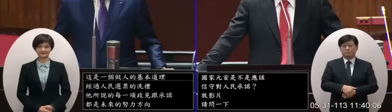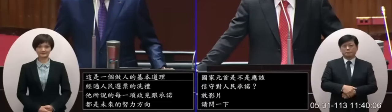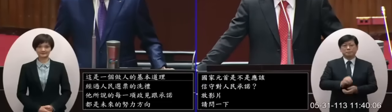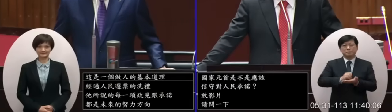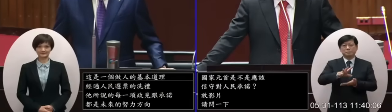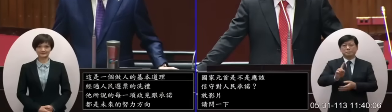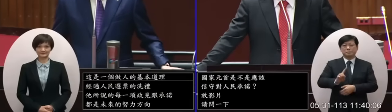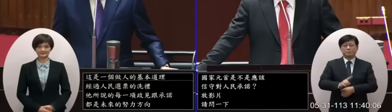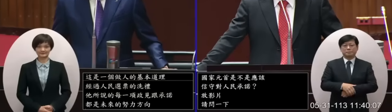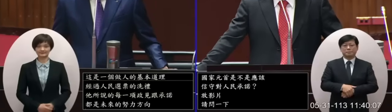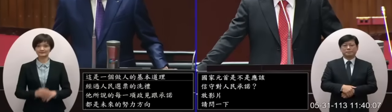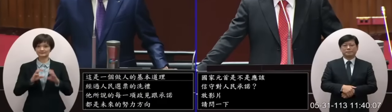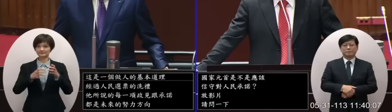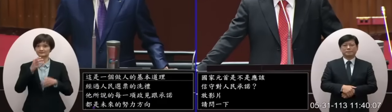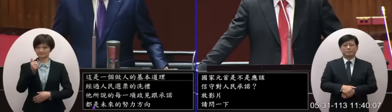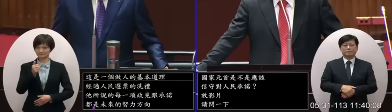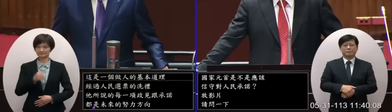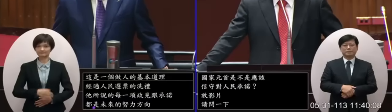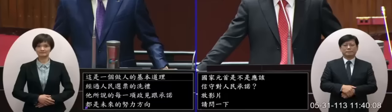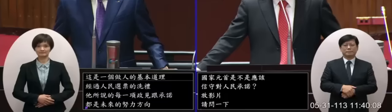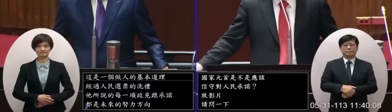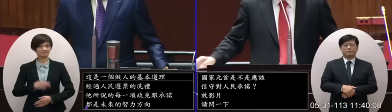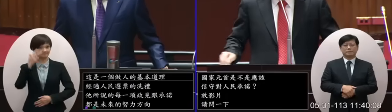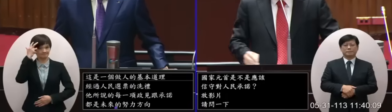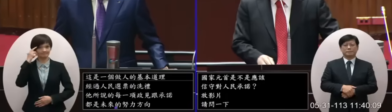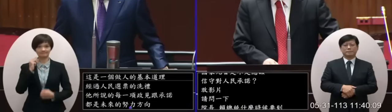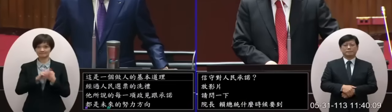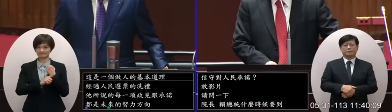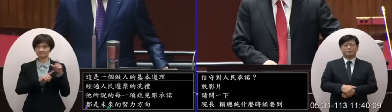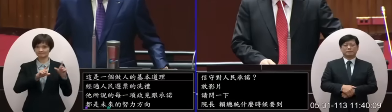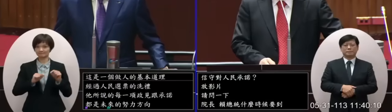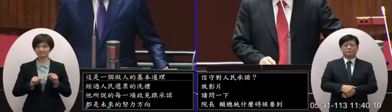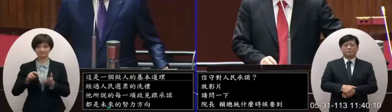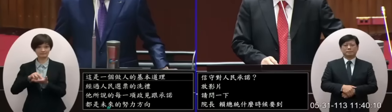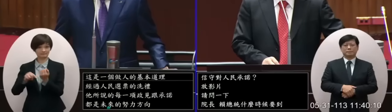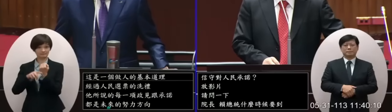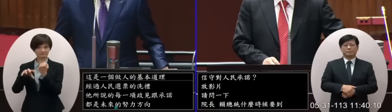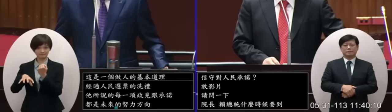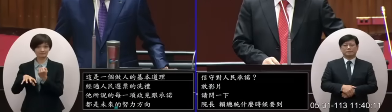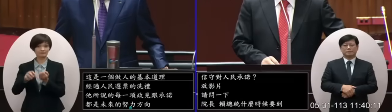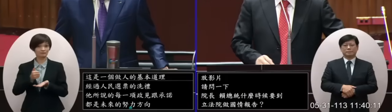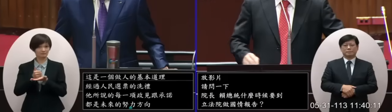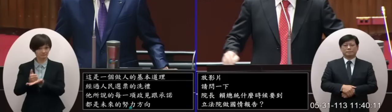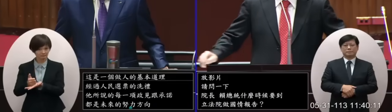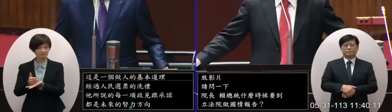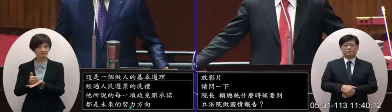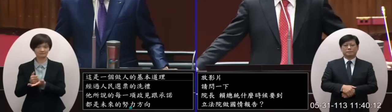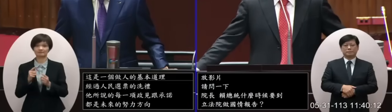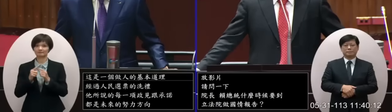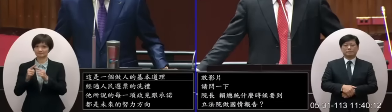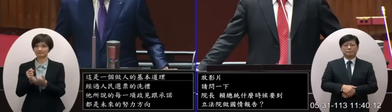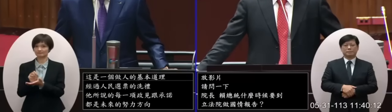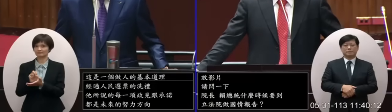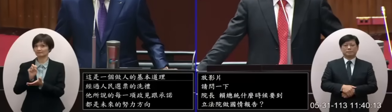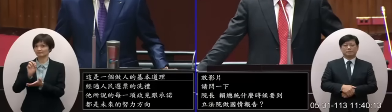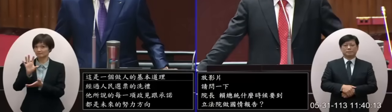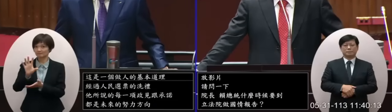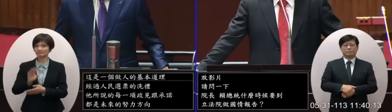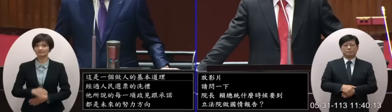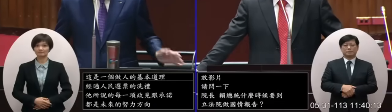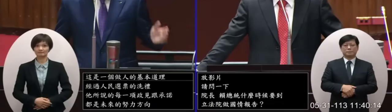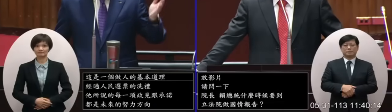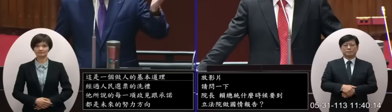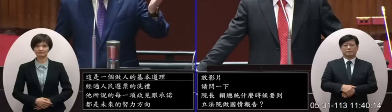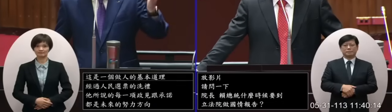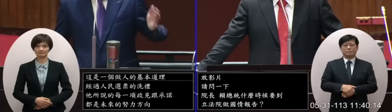告？ 总统依据宪法应大院之所邀到大院来报告，做国情咨文的报